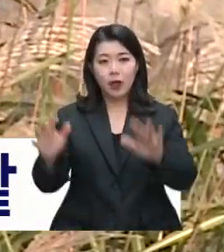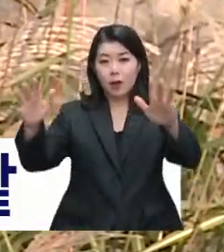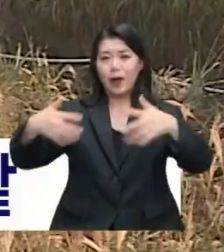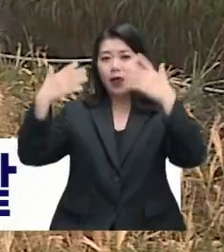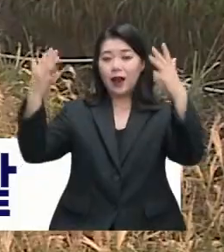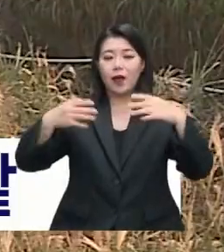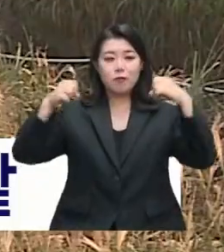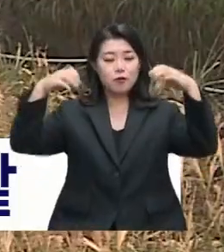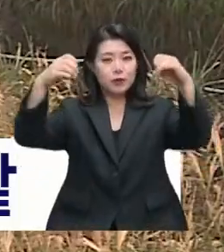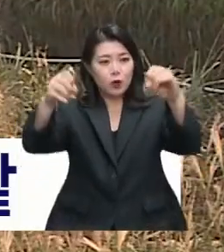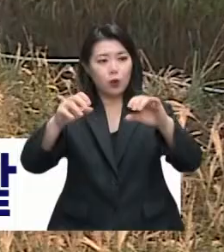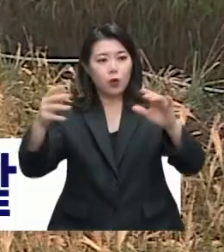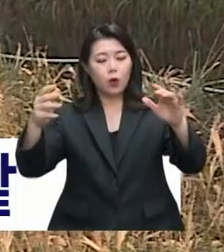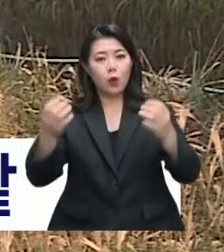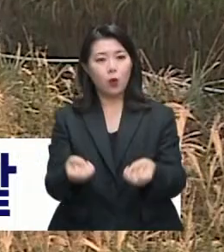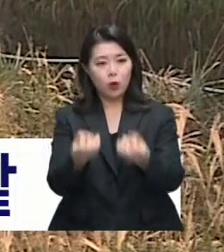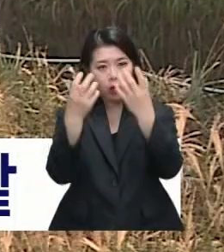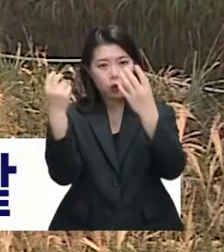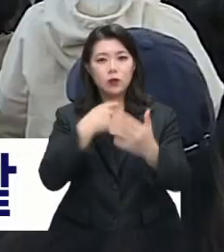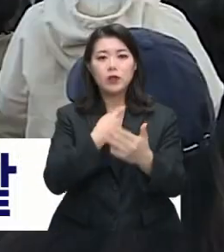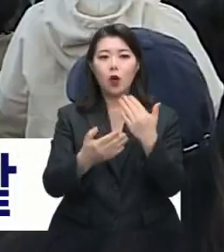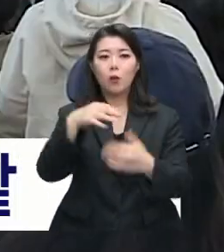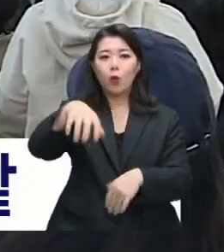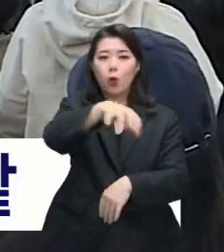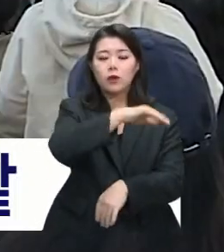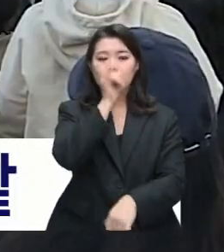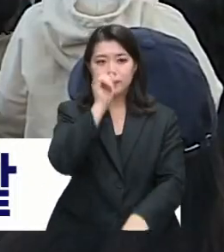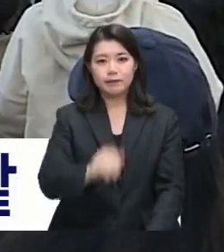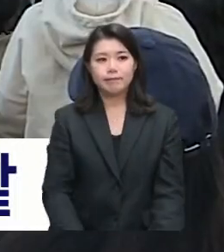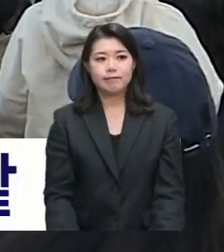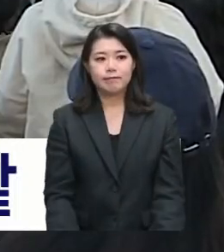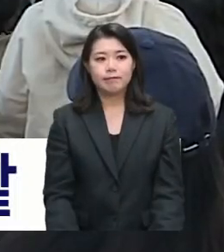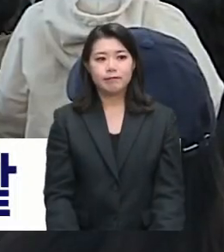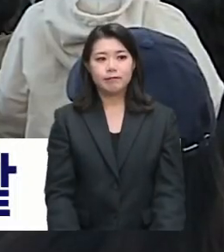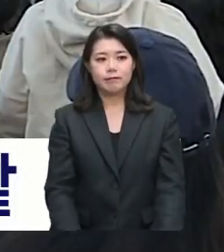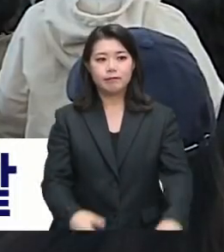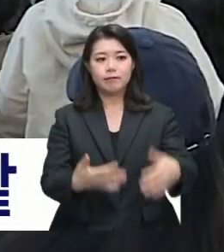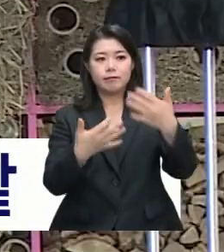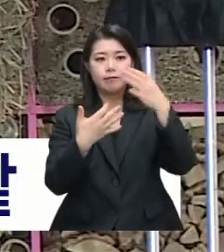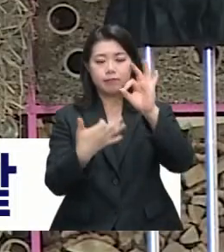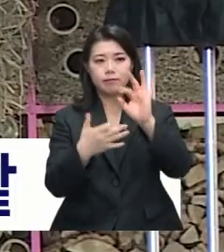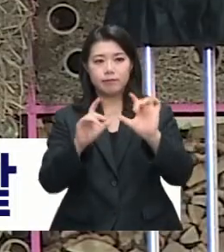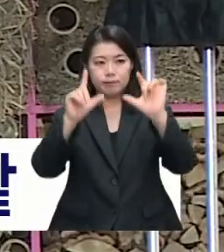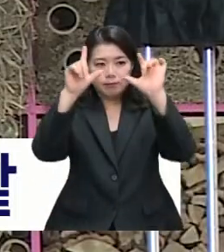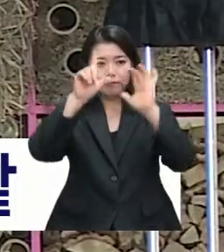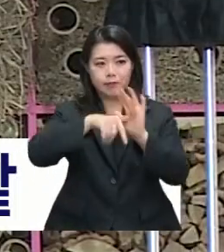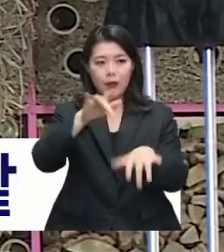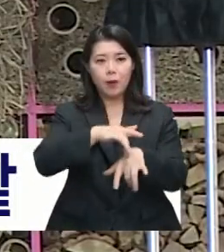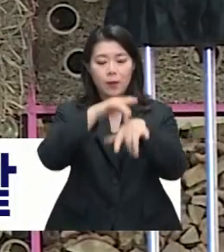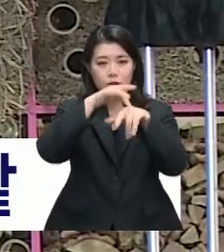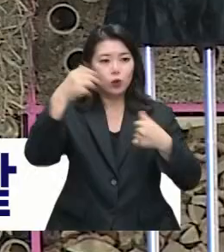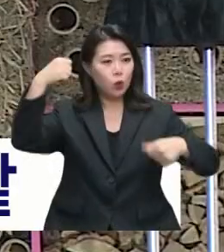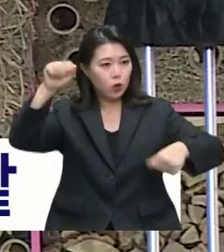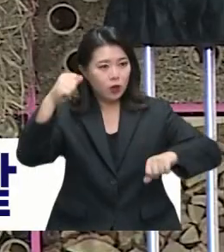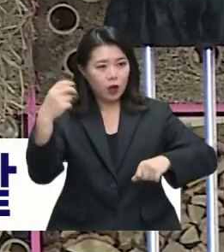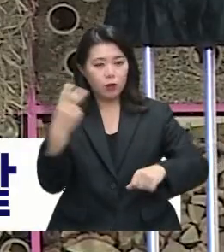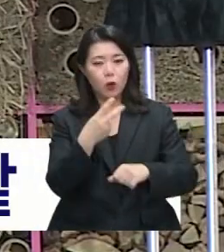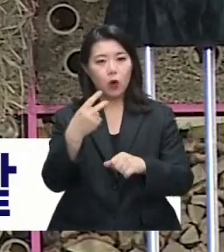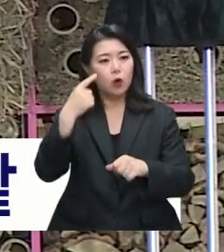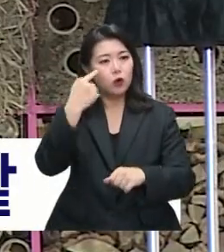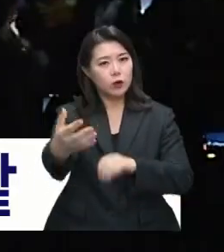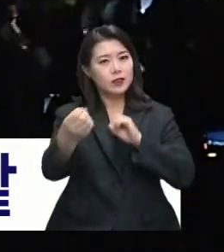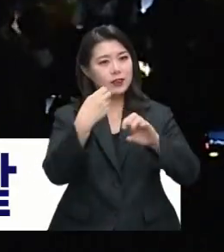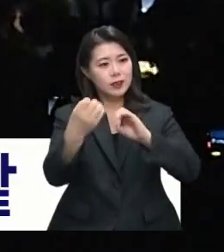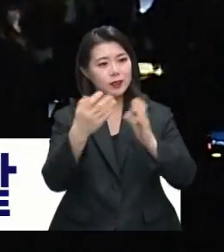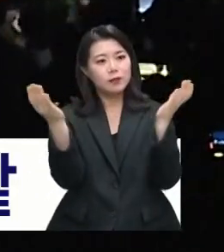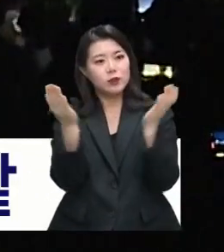불빛 공연과 포토존, 체험존 등으로 구성했습니다. 19일 개막식에는 마술 공연, 억새 퀴즈 맞추기, 억새